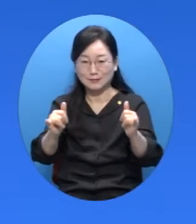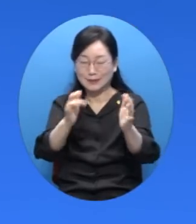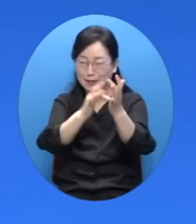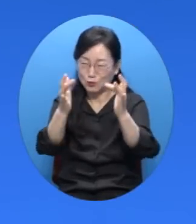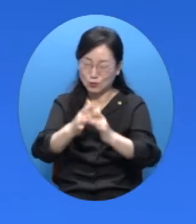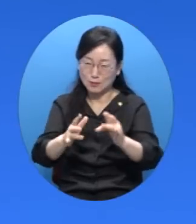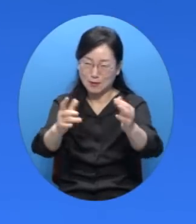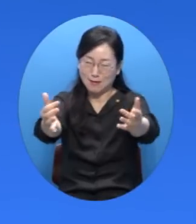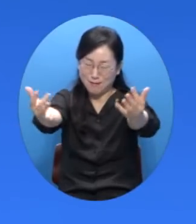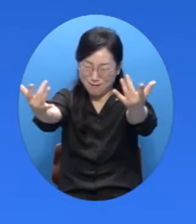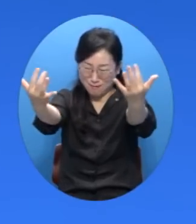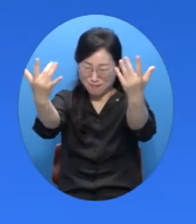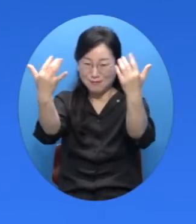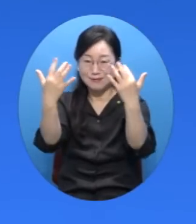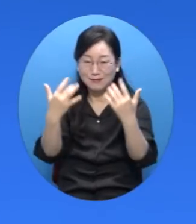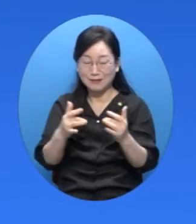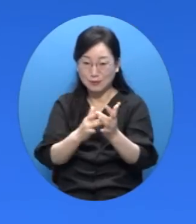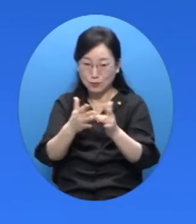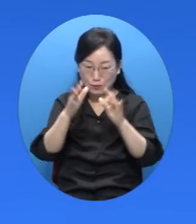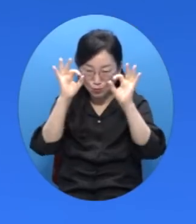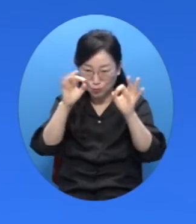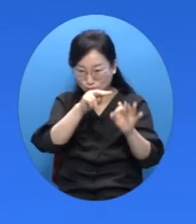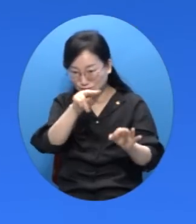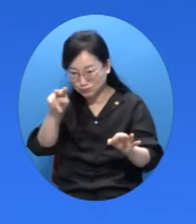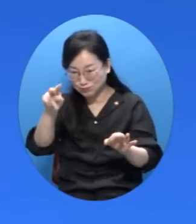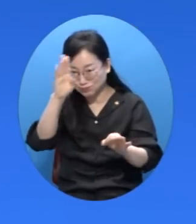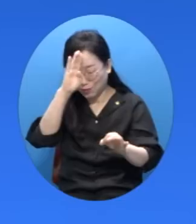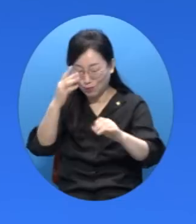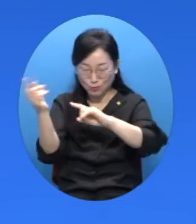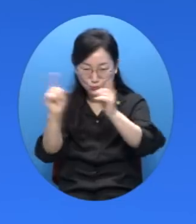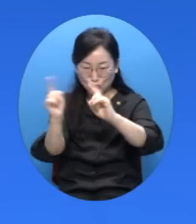예수님께 몰려오며 예수님께서 그들의 병을 다 고쳐줬습니다.